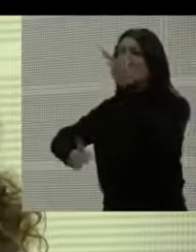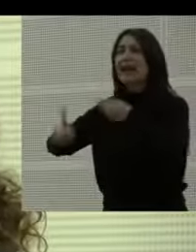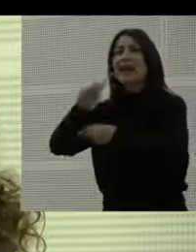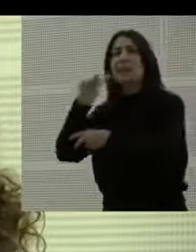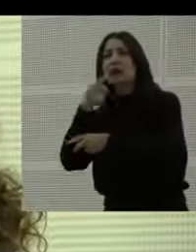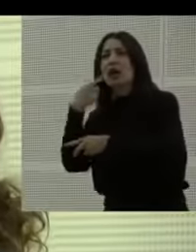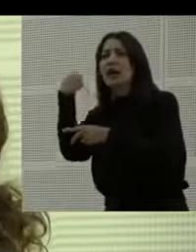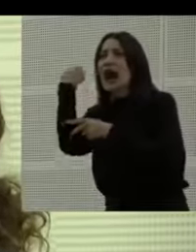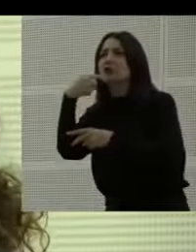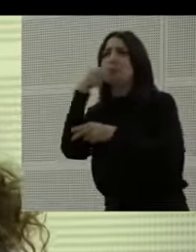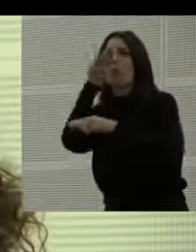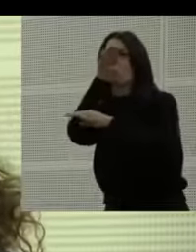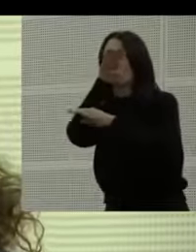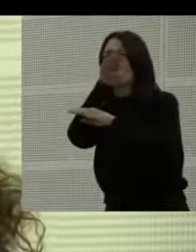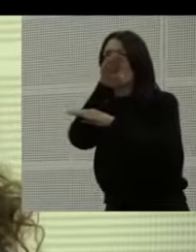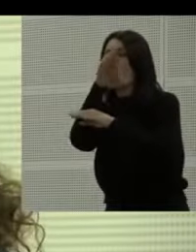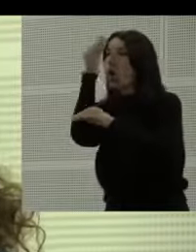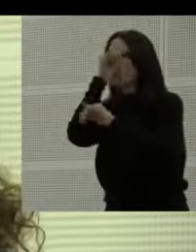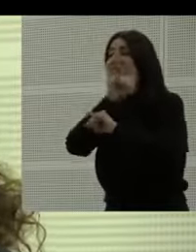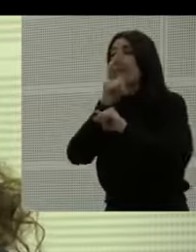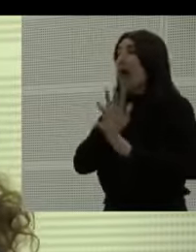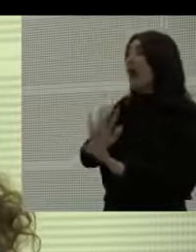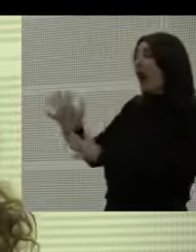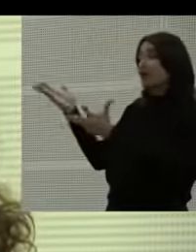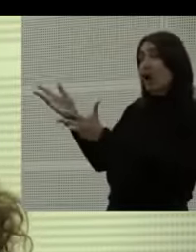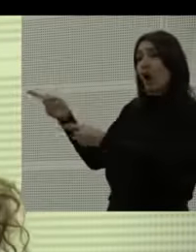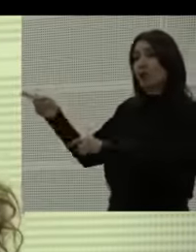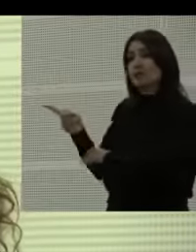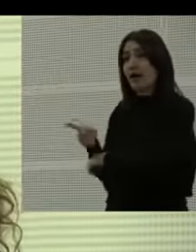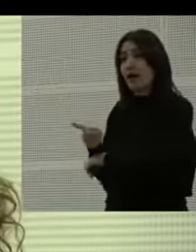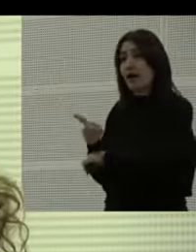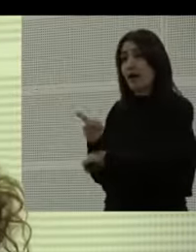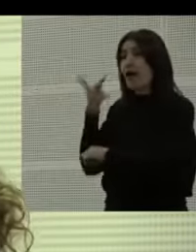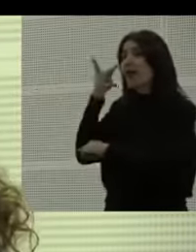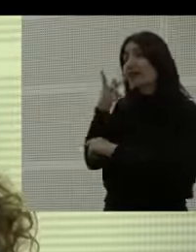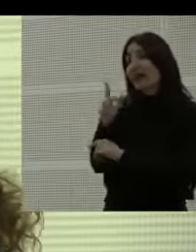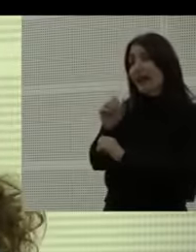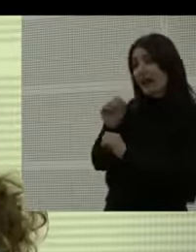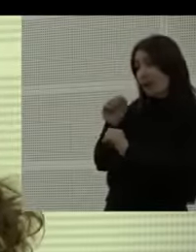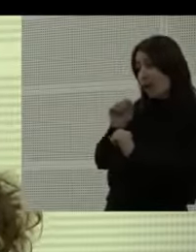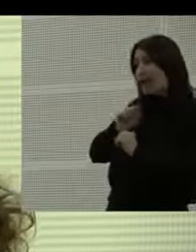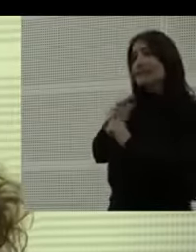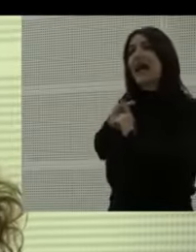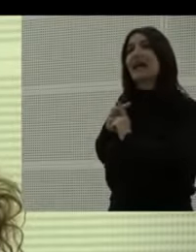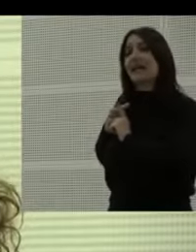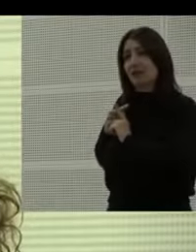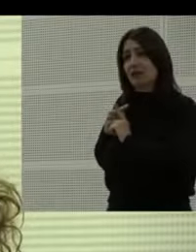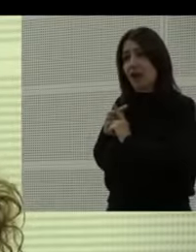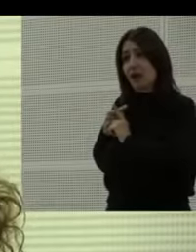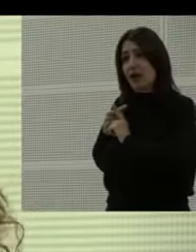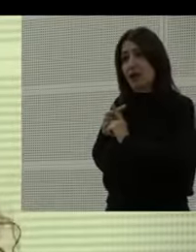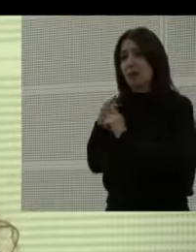mai a cosa lasciano, no? A cosa sacrificano per cercare di migliorare il proprio